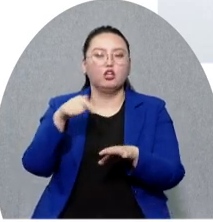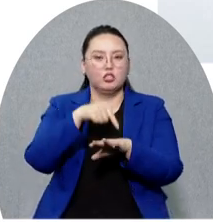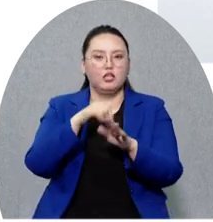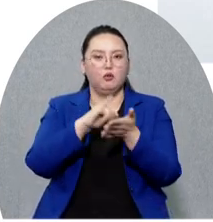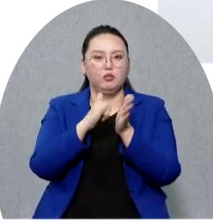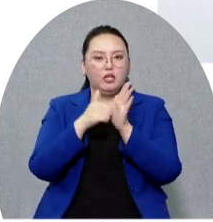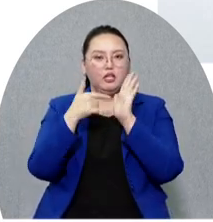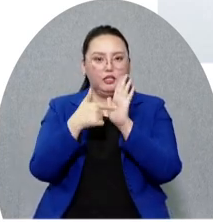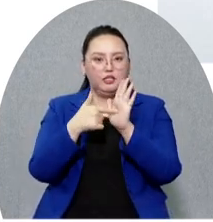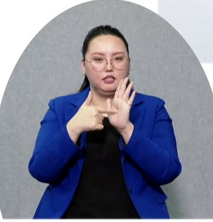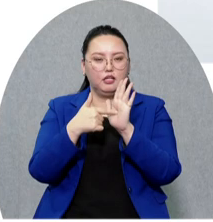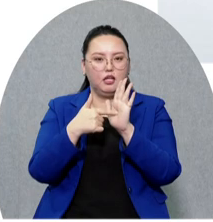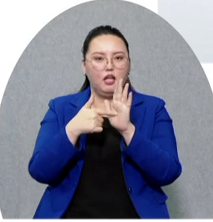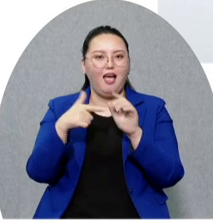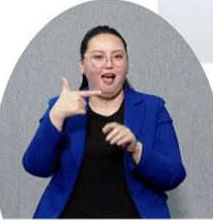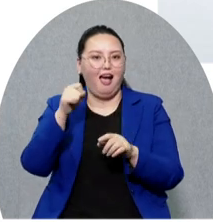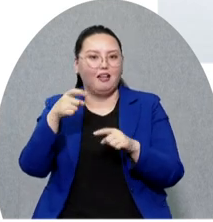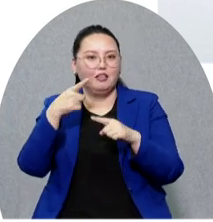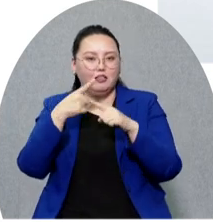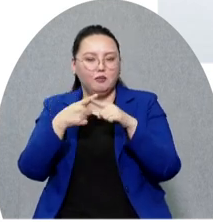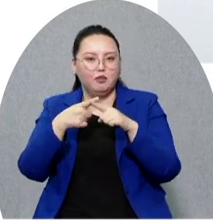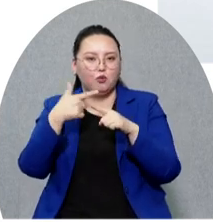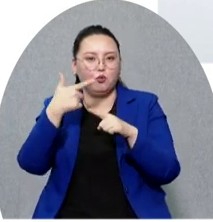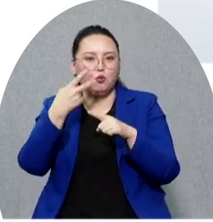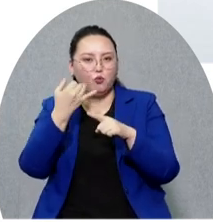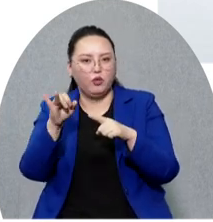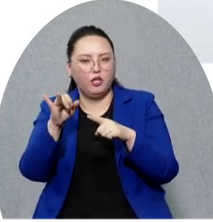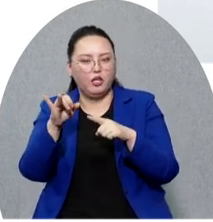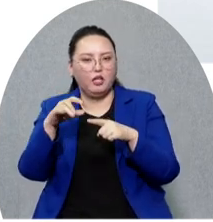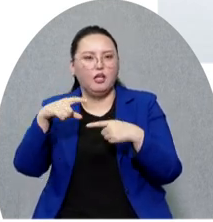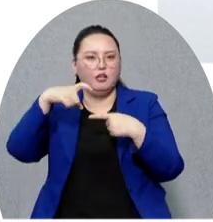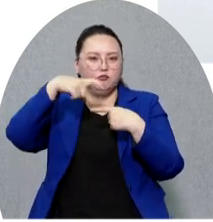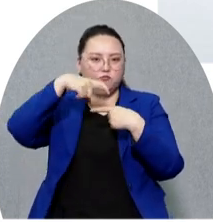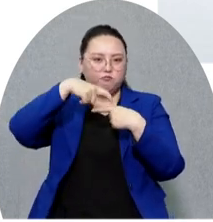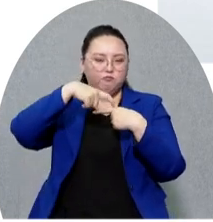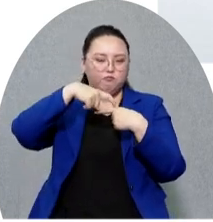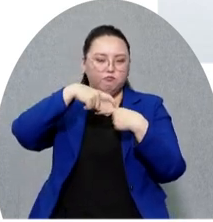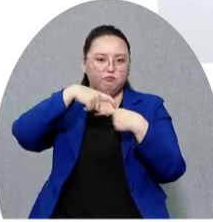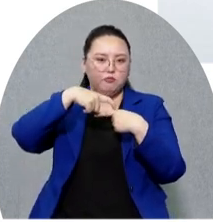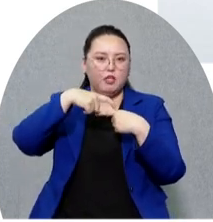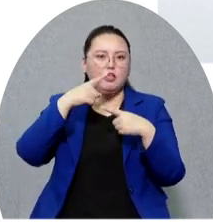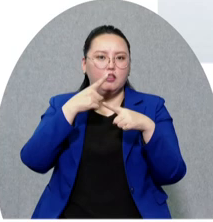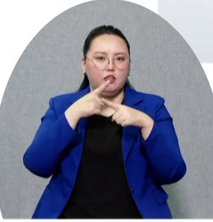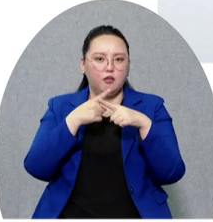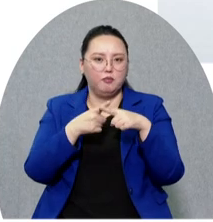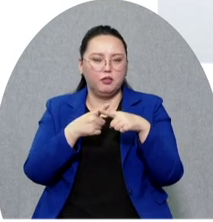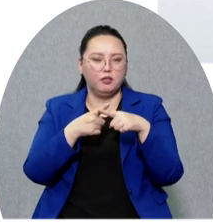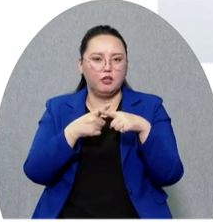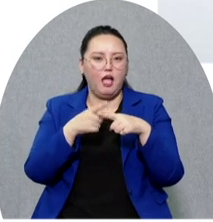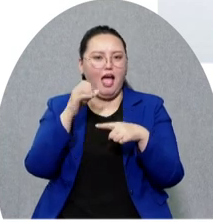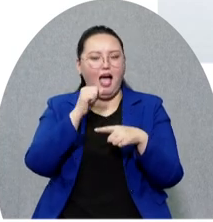нөгөө га дээрээ гүй хэмээх үгүйсгэх утгатай бүтээврийг залгаад